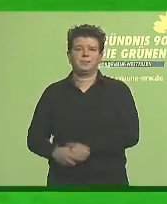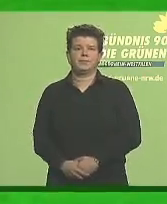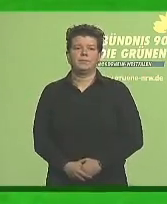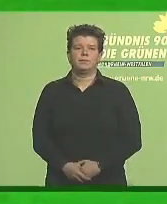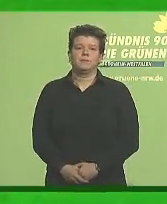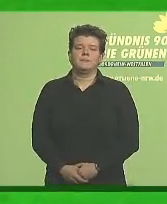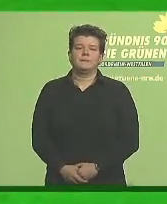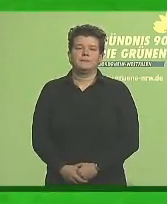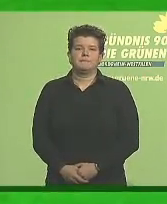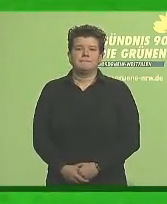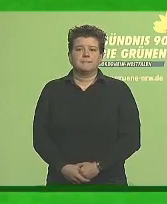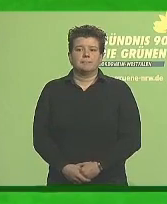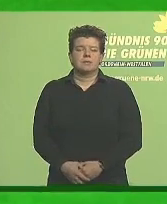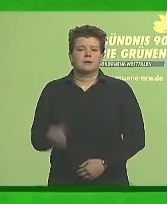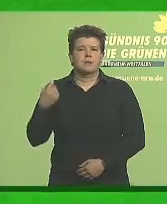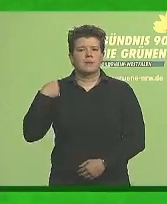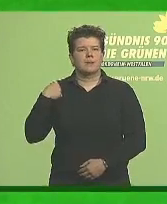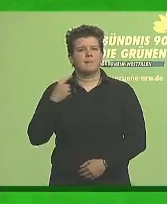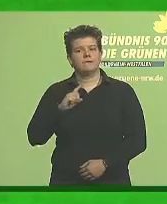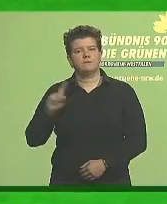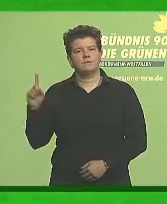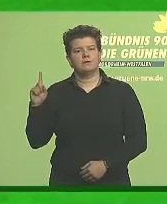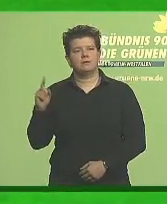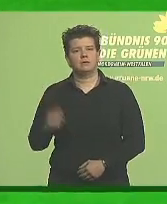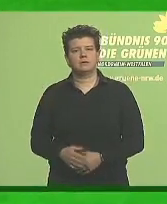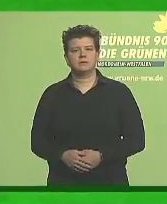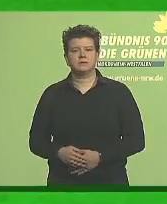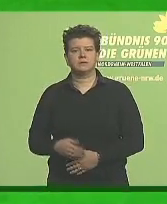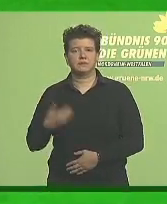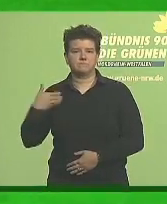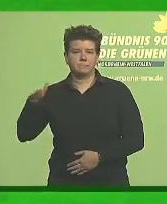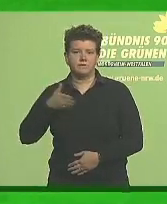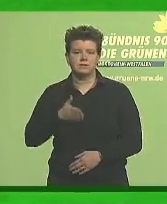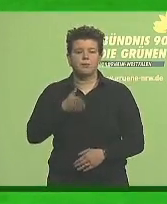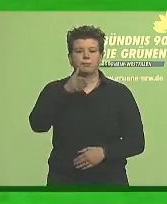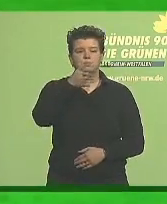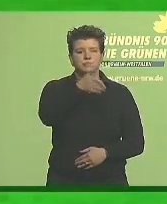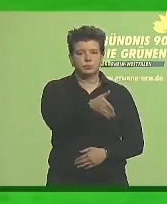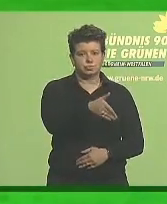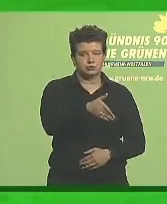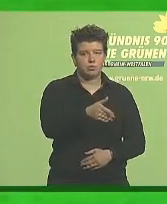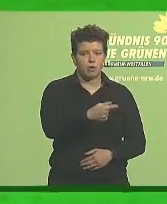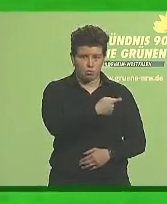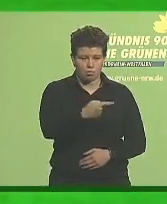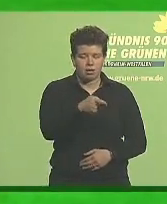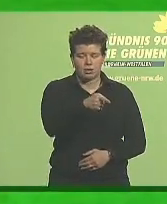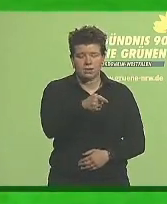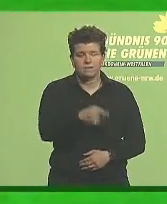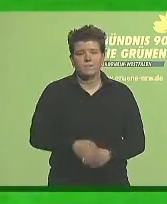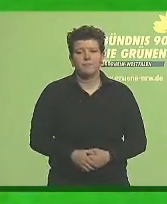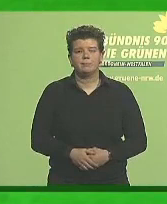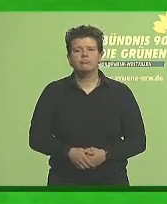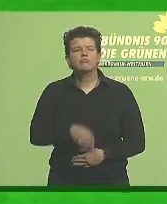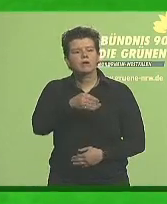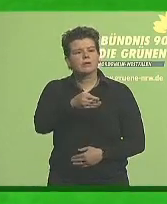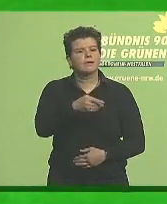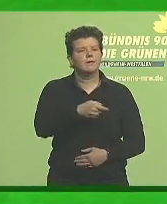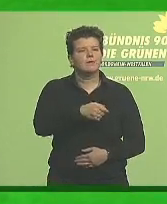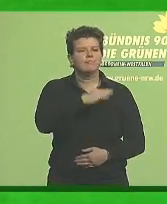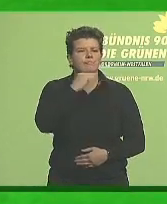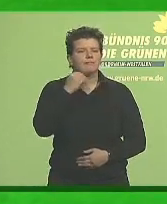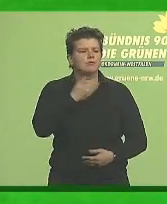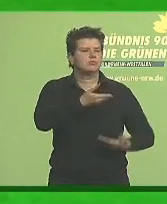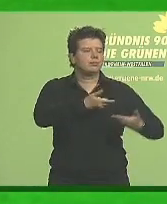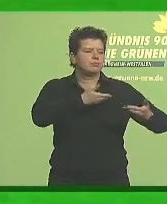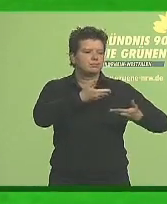Woche bei meinem Besuch an den Endlagerstandorten und auch im Gespräch mit vielen